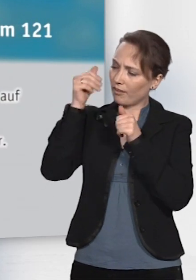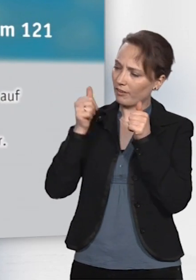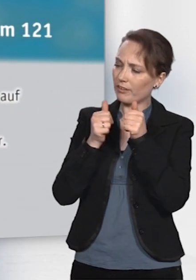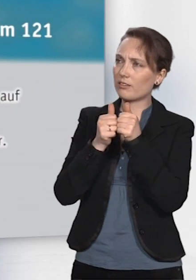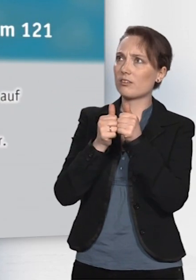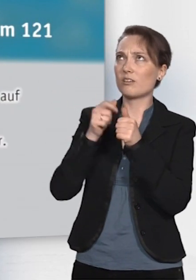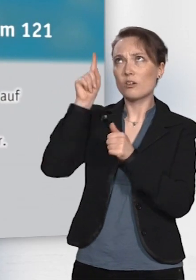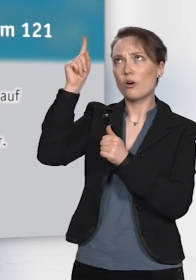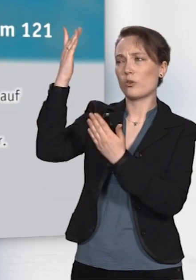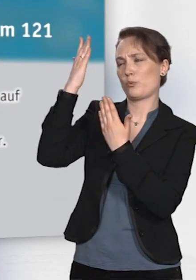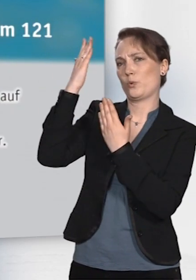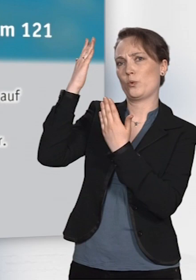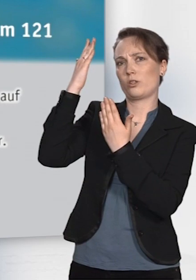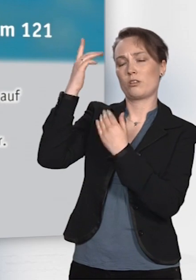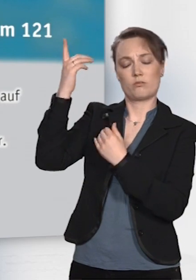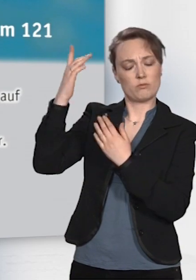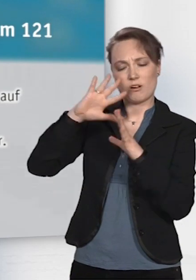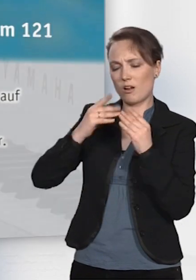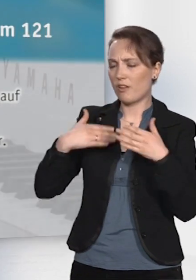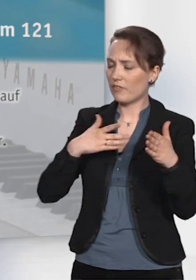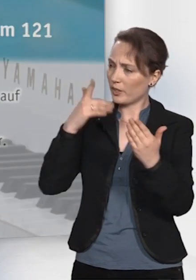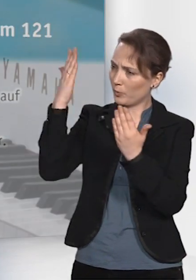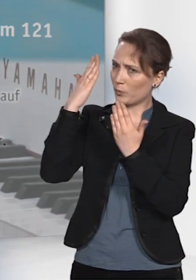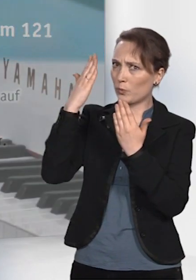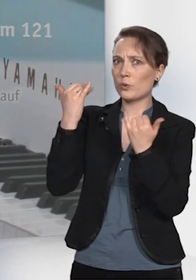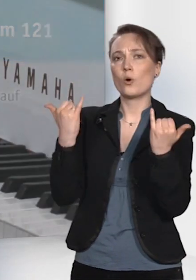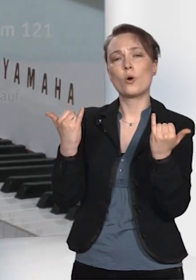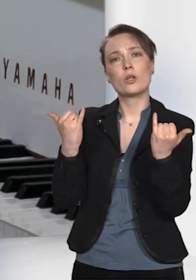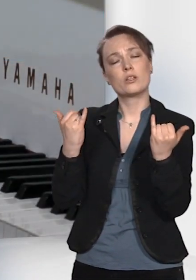mich auf allen Wegen, heute und immer.